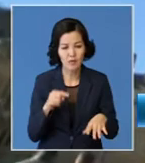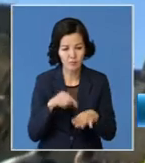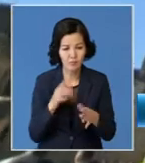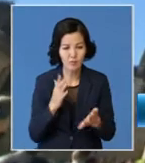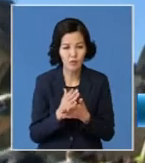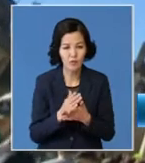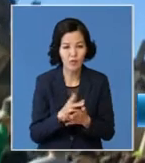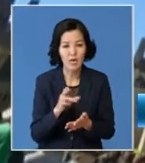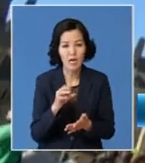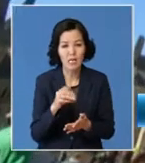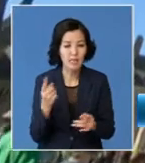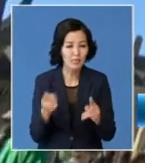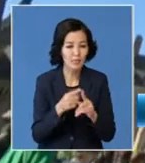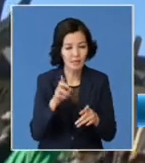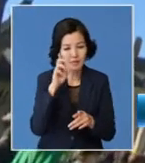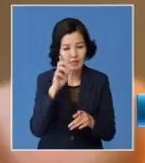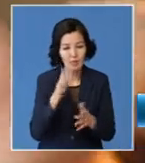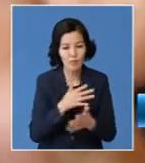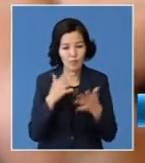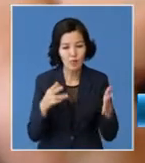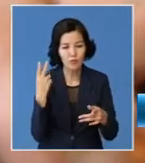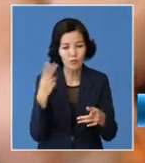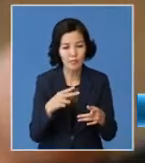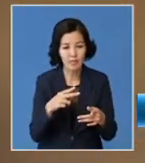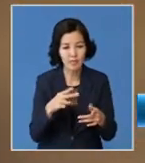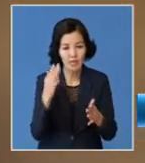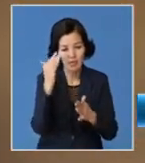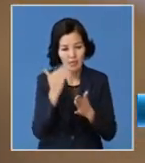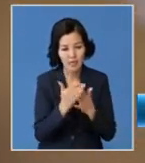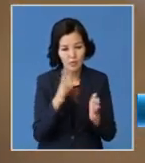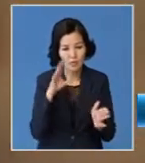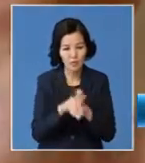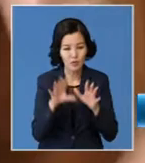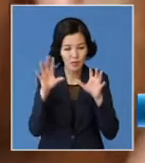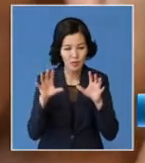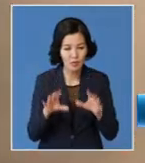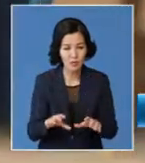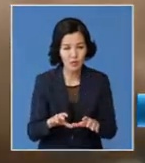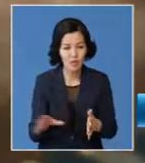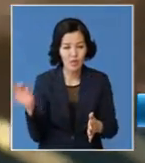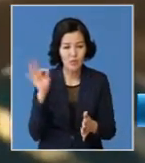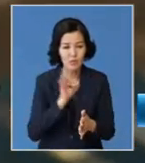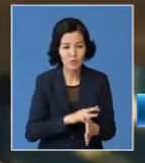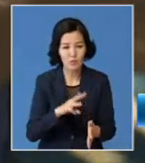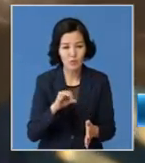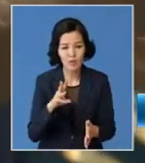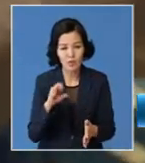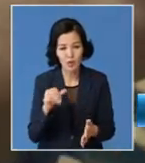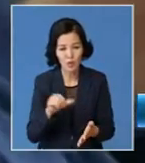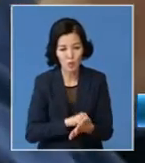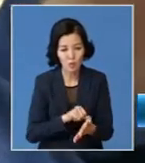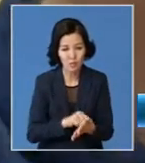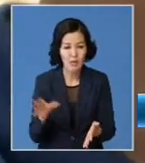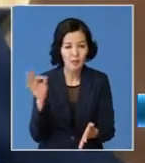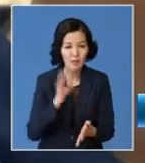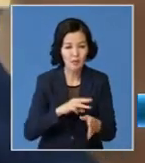факторов. Канада станет первой страной большой двадцатки, которая узаконит рекреационное использование марихуаны. Ее